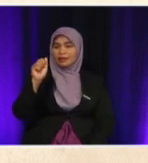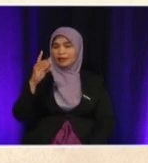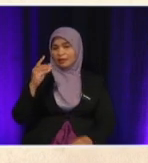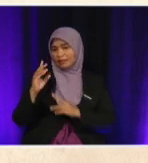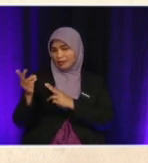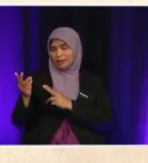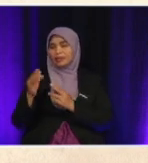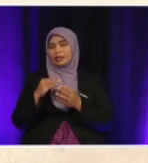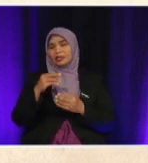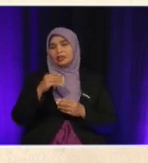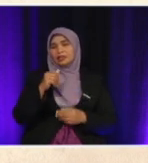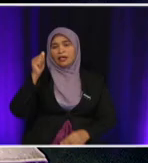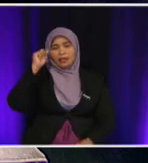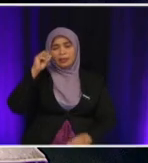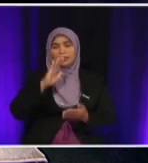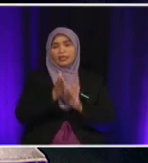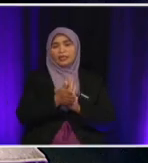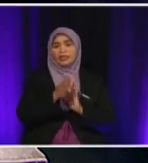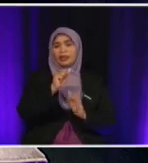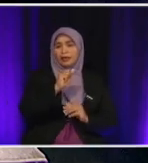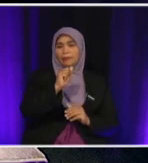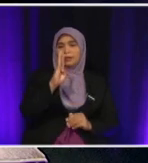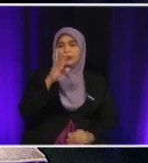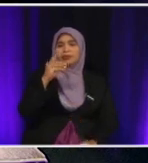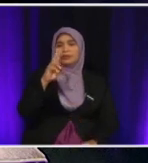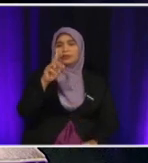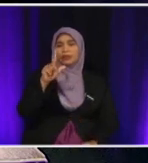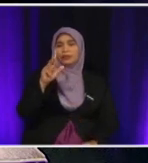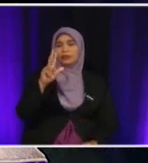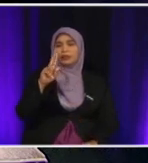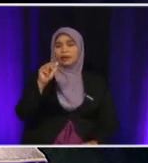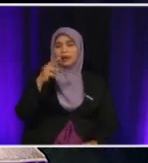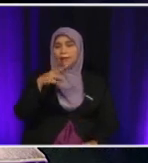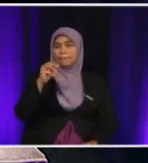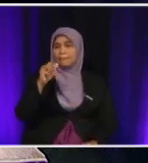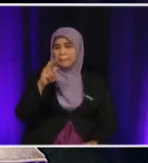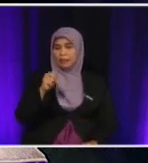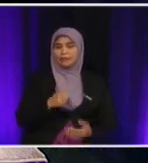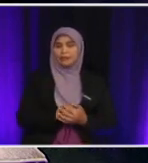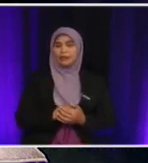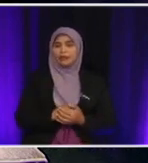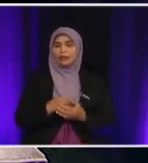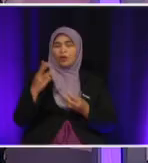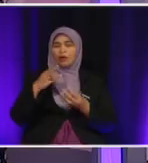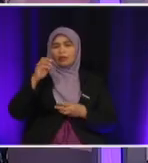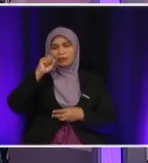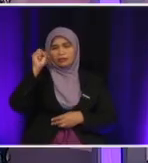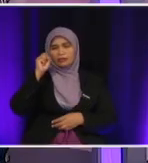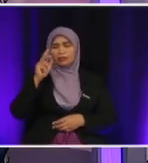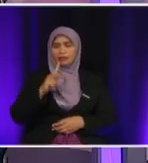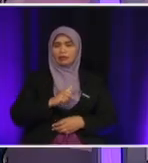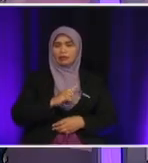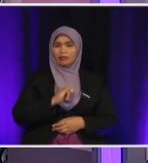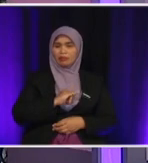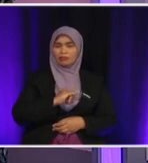Abdurrahman bin Auf ya oke apa kata saat wahai saudaraku Akulah orang yang paling kaya